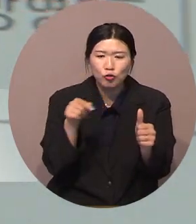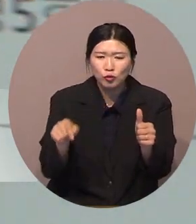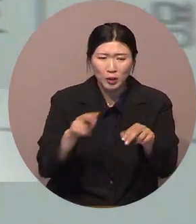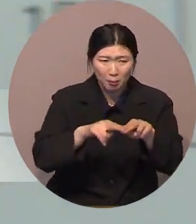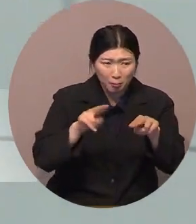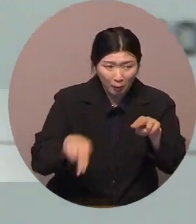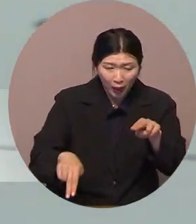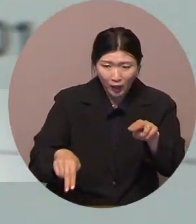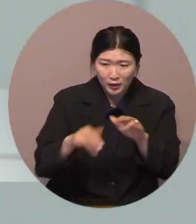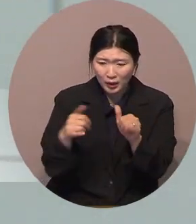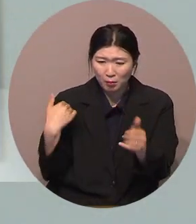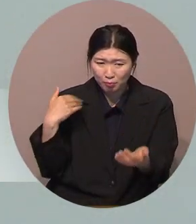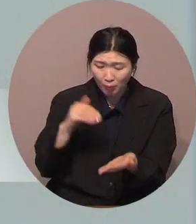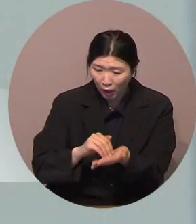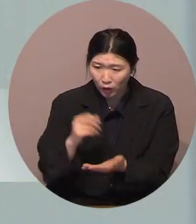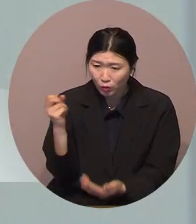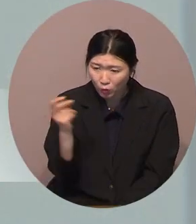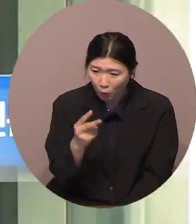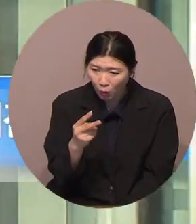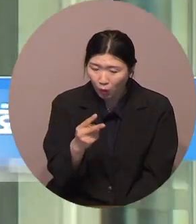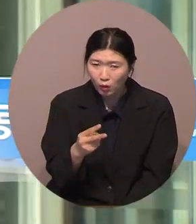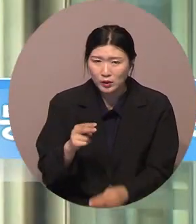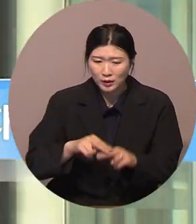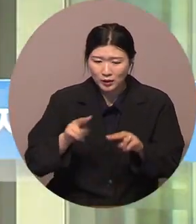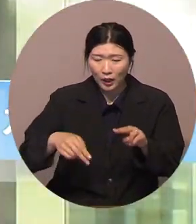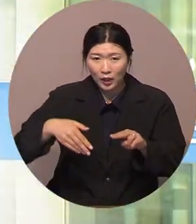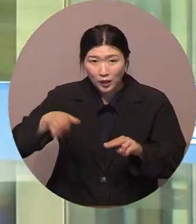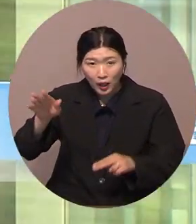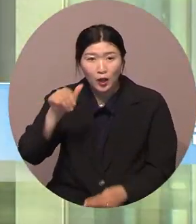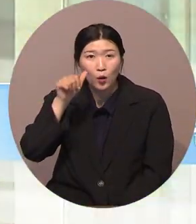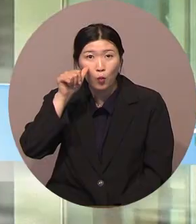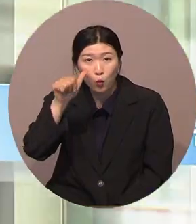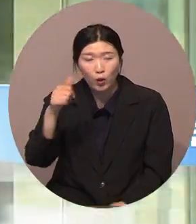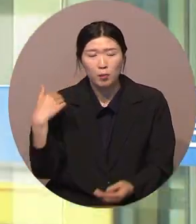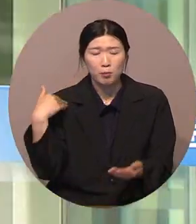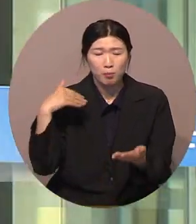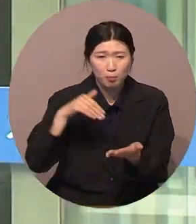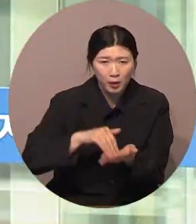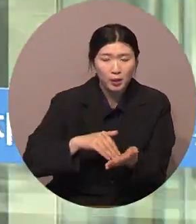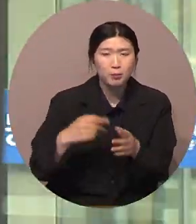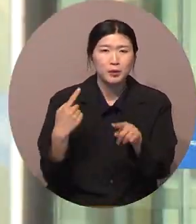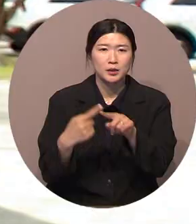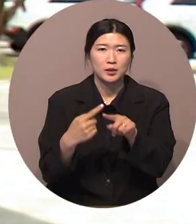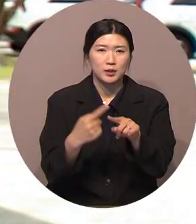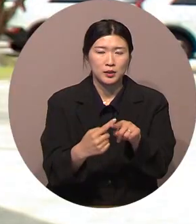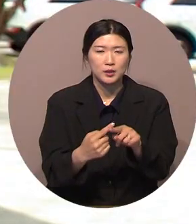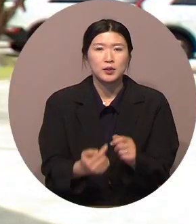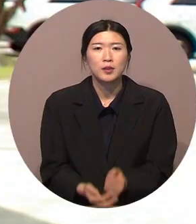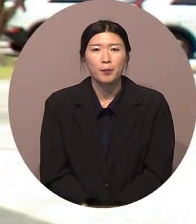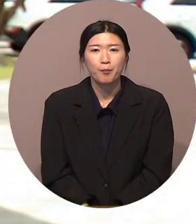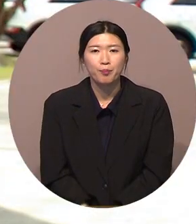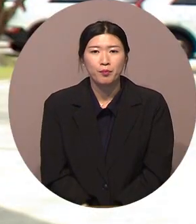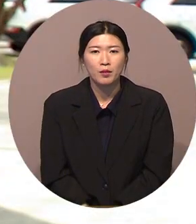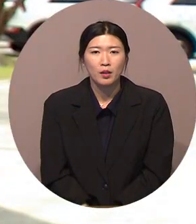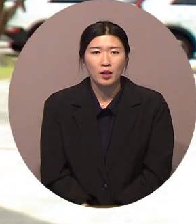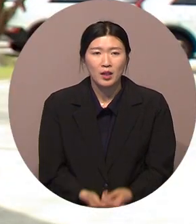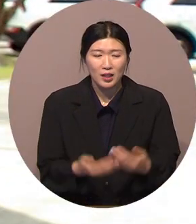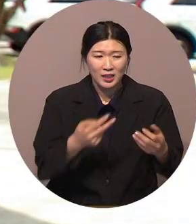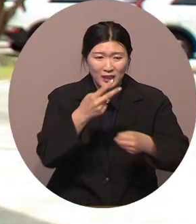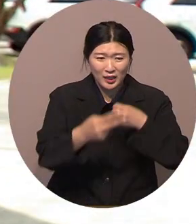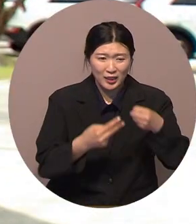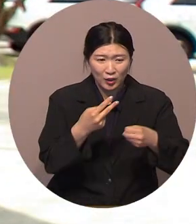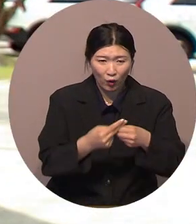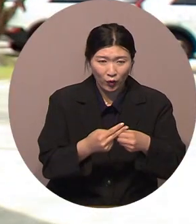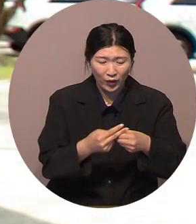전임자인 해당 사무관 사퇴 5개월 만에 같은 자리로 복귀한 겁니다 임기도 채우지 않고 퇴사한